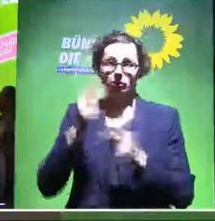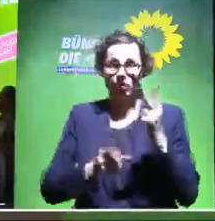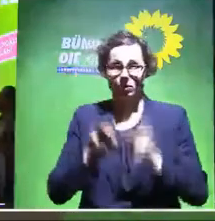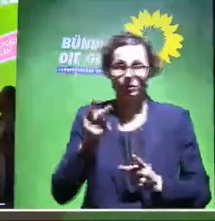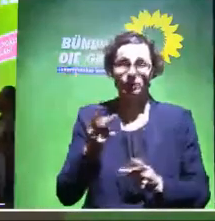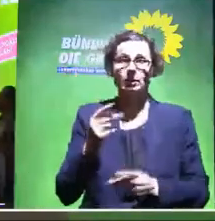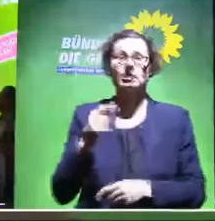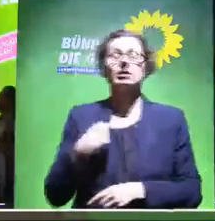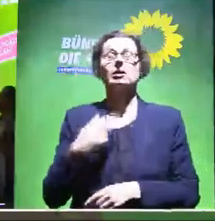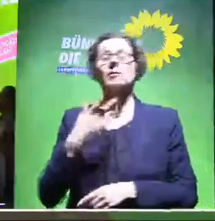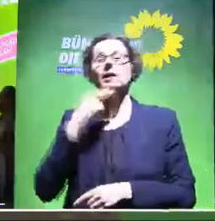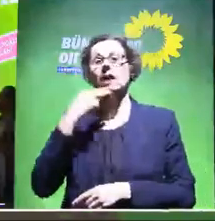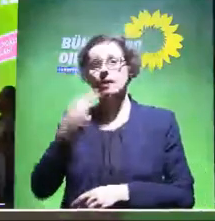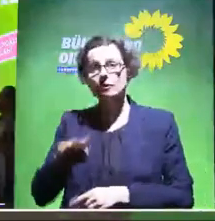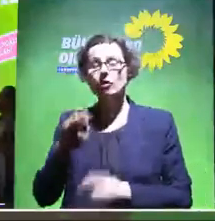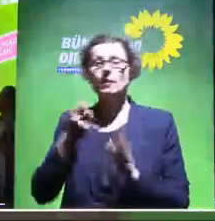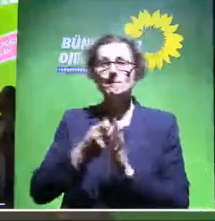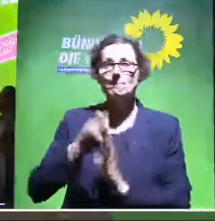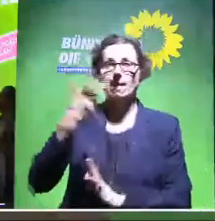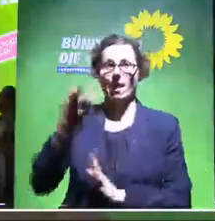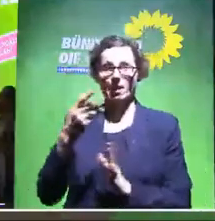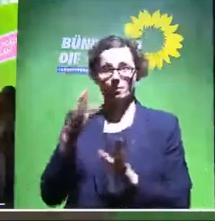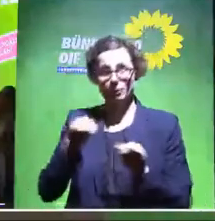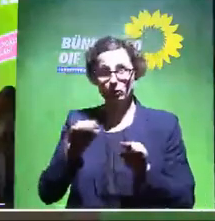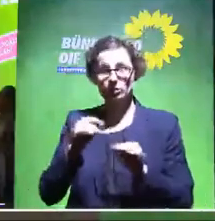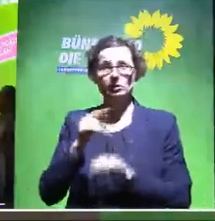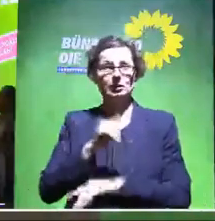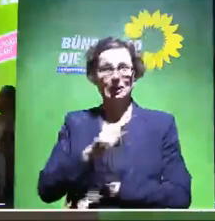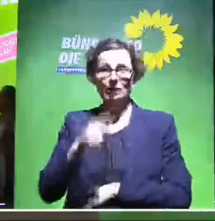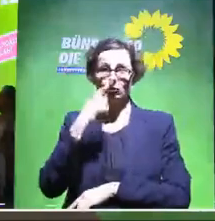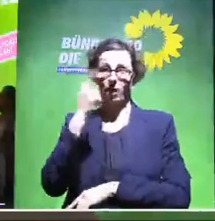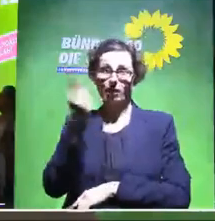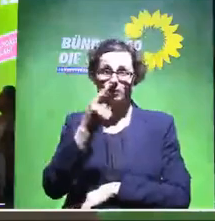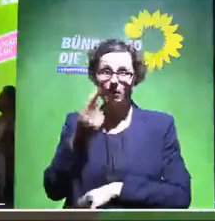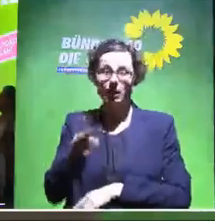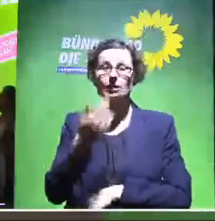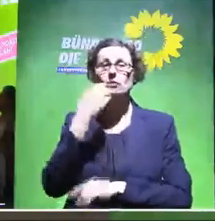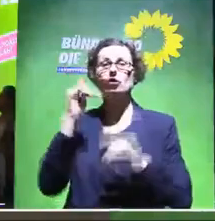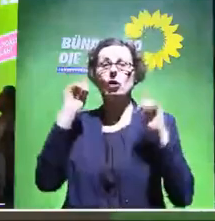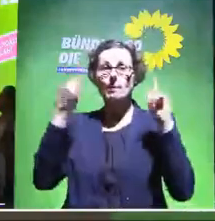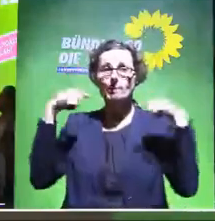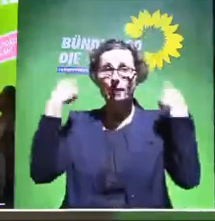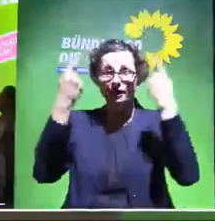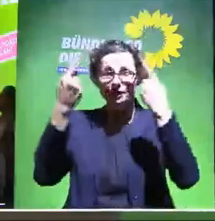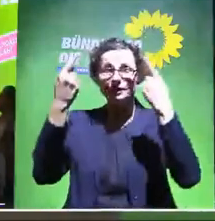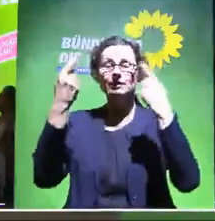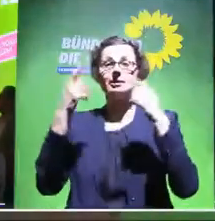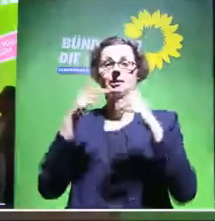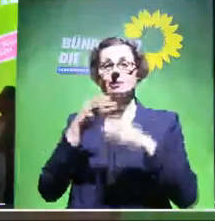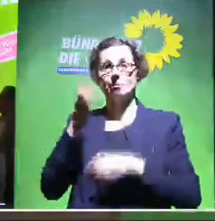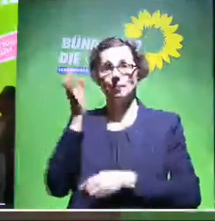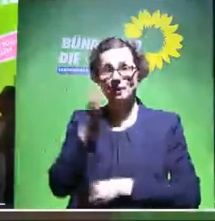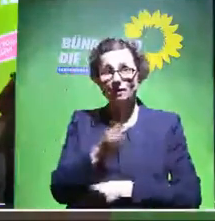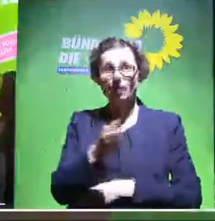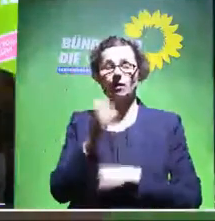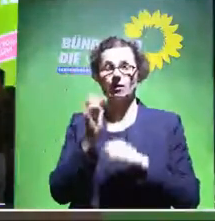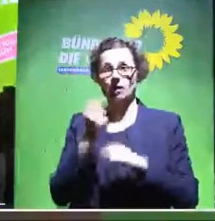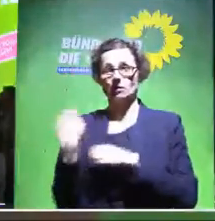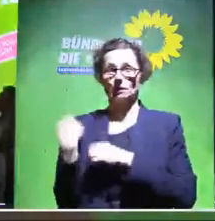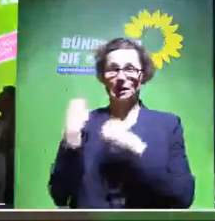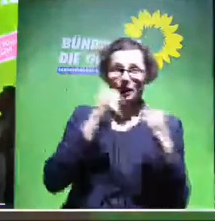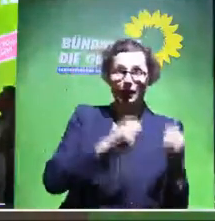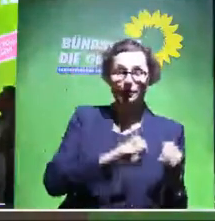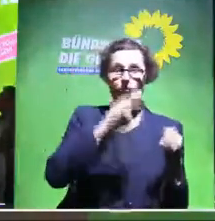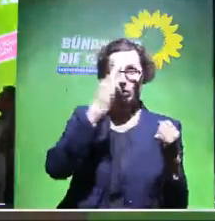lautet, Mehrweg statt Einweg. Ich will einen Berliner Bärenbecher im Pfandsystem, den ich in Schöneberg befüllen kann und in